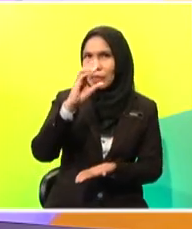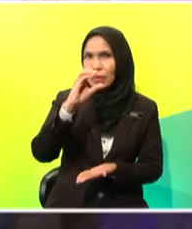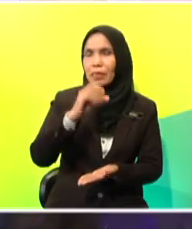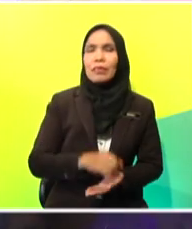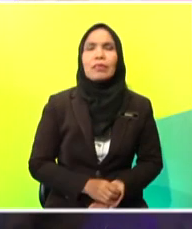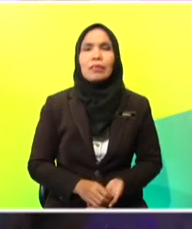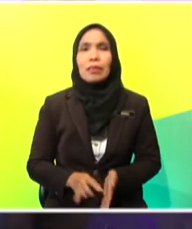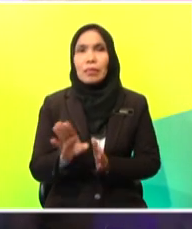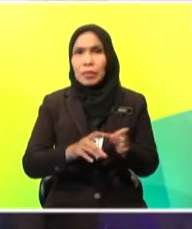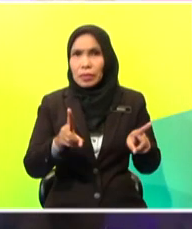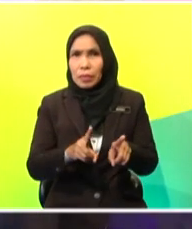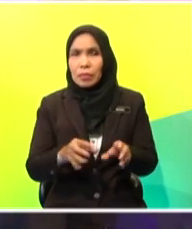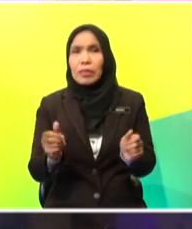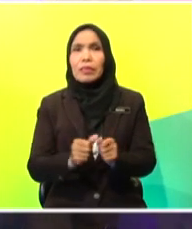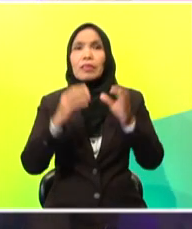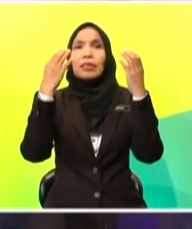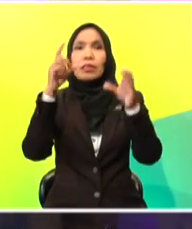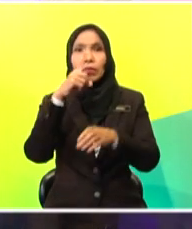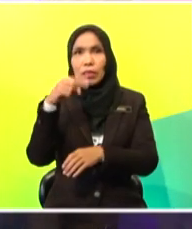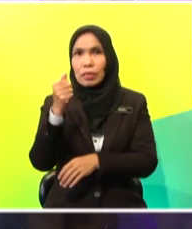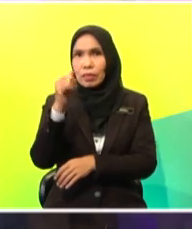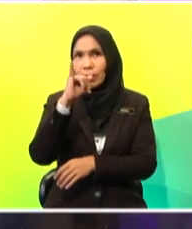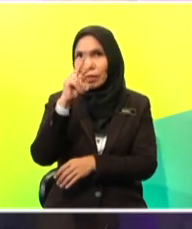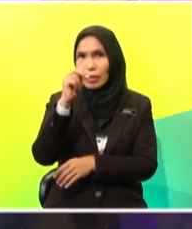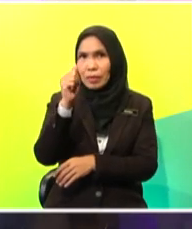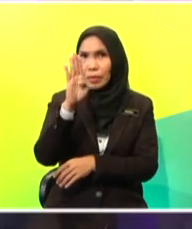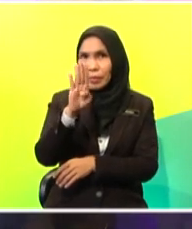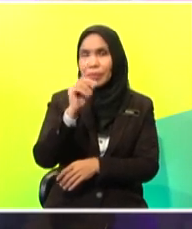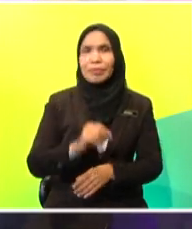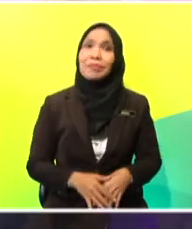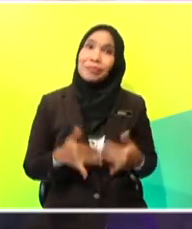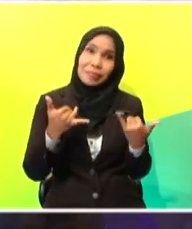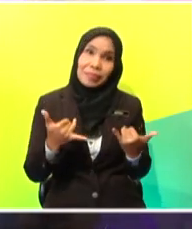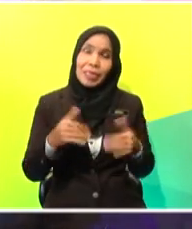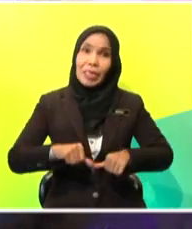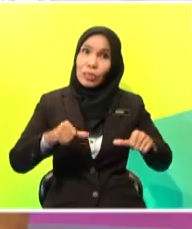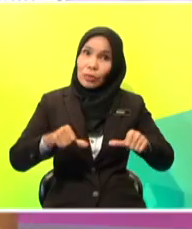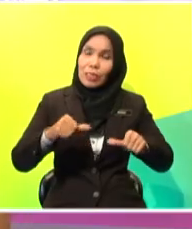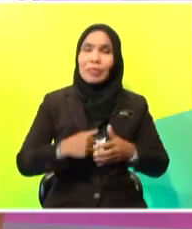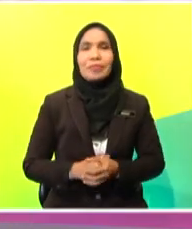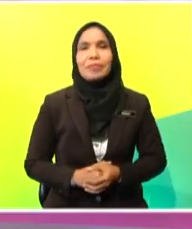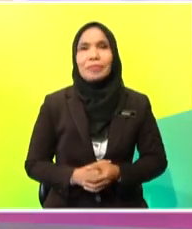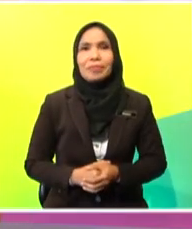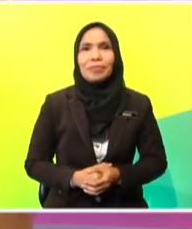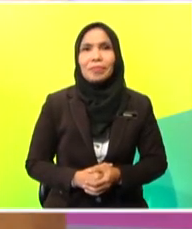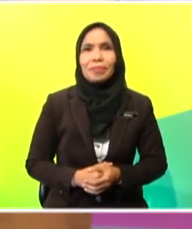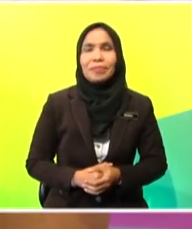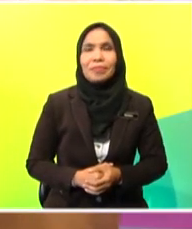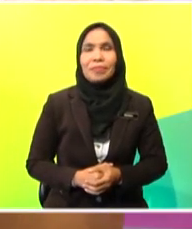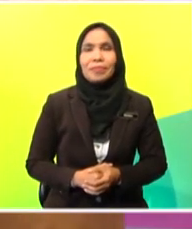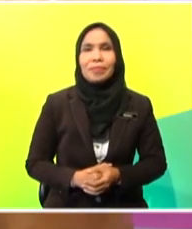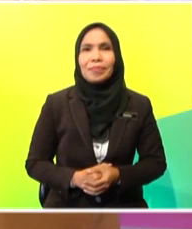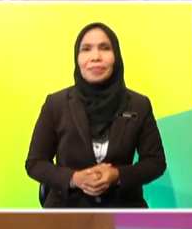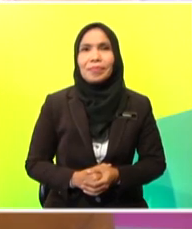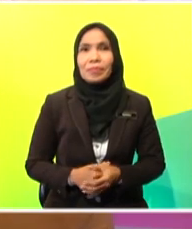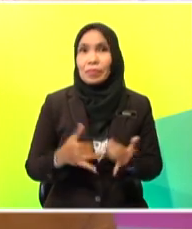Vego Apa itu kita seterusnya kita dah ah Kadin ada tahu Kek Ih untuk apel tapi sekarang